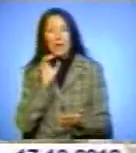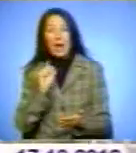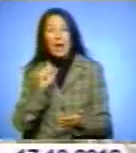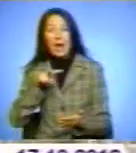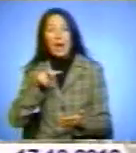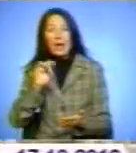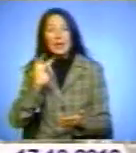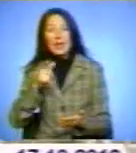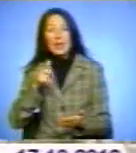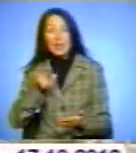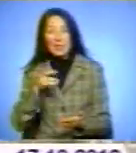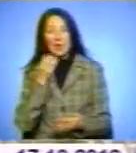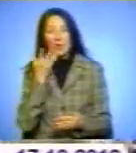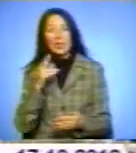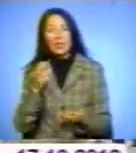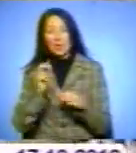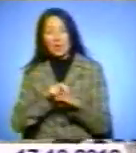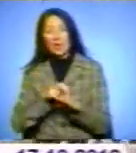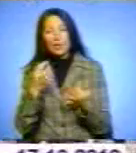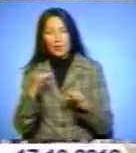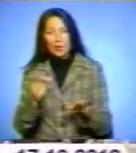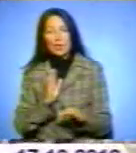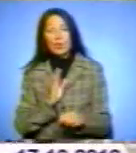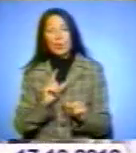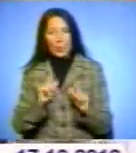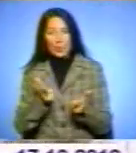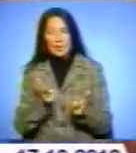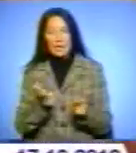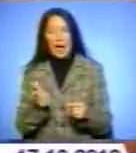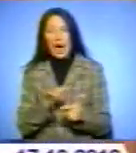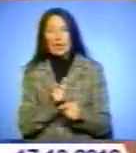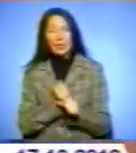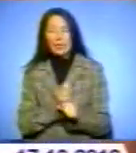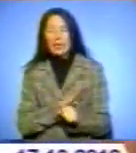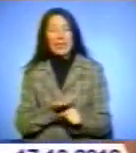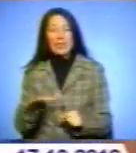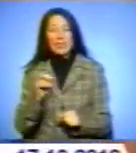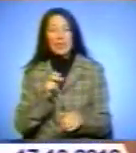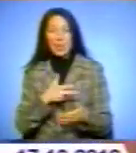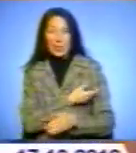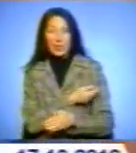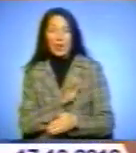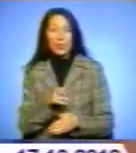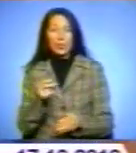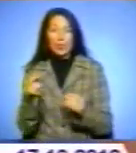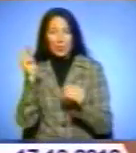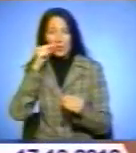лікарі дозволять робити вакцинацію, погодиться, але робитиме не всі прививки. Я ще буду детальніше вивчати,